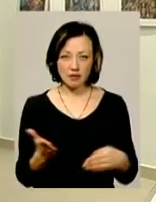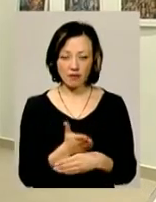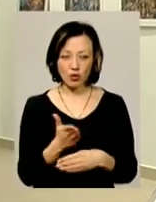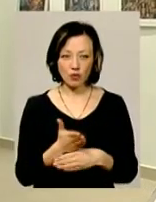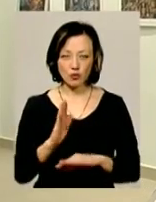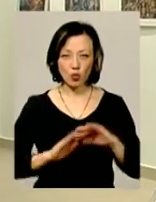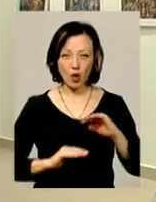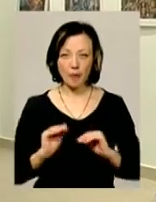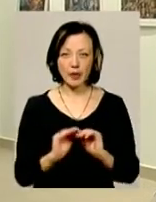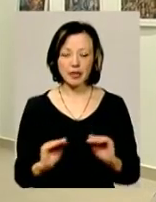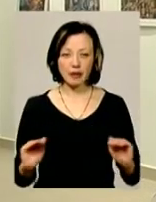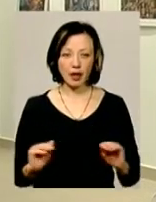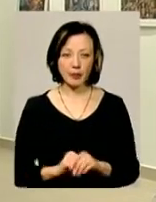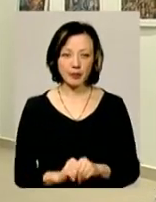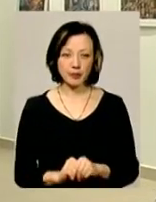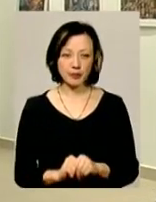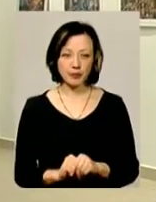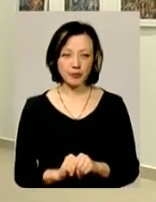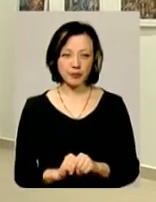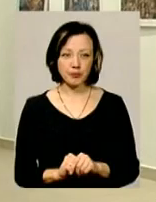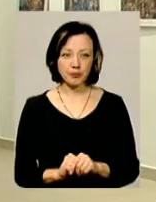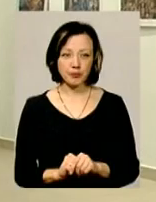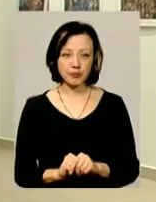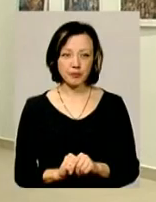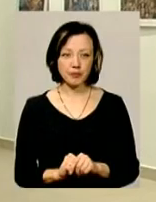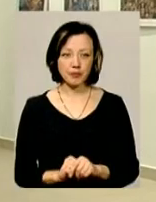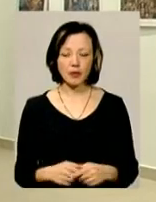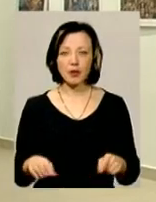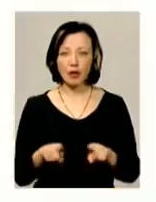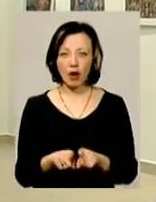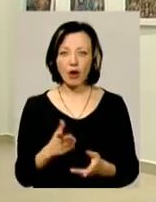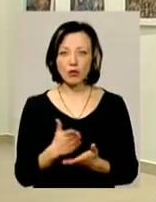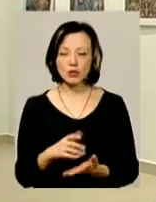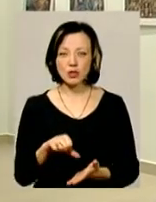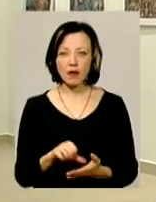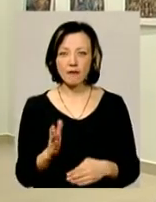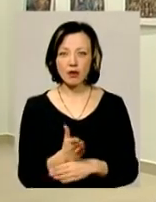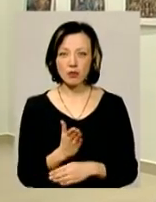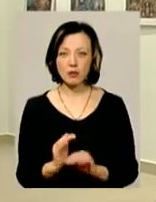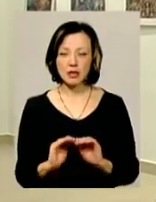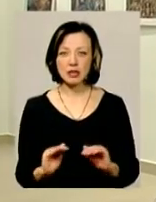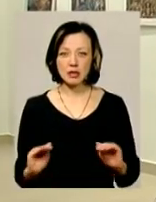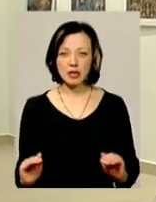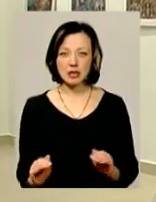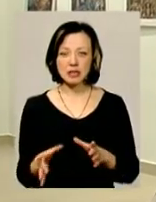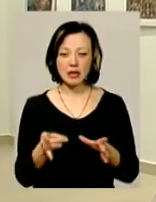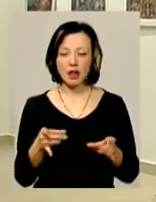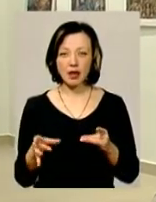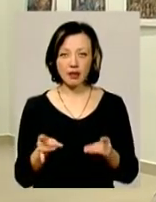виготовлені руками дітей, також представлені вироби дітей з